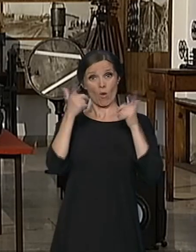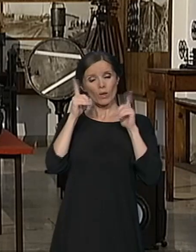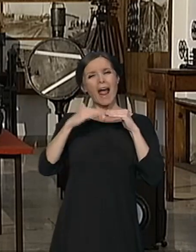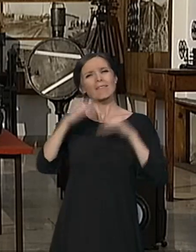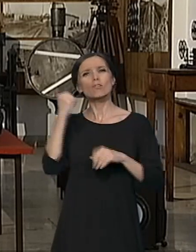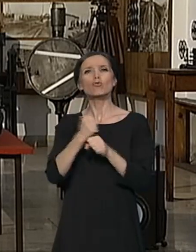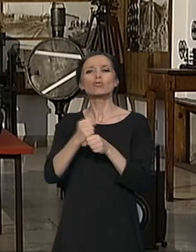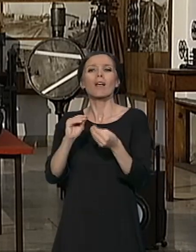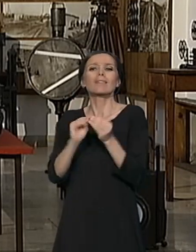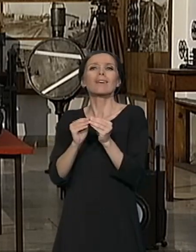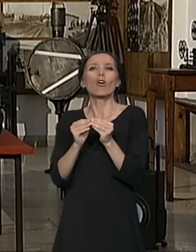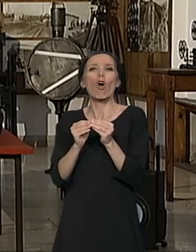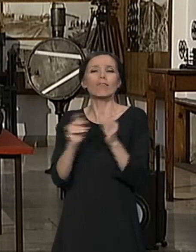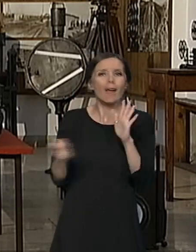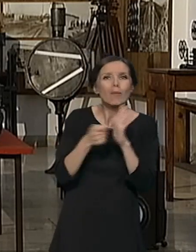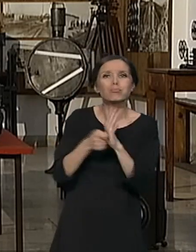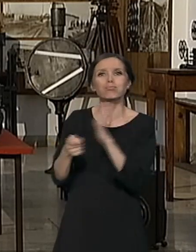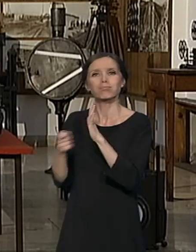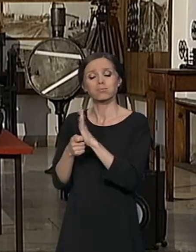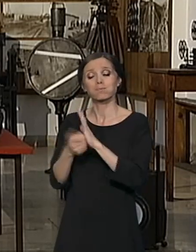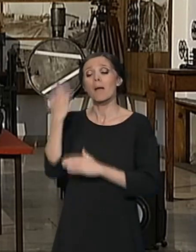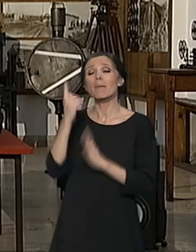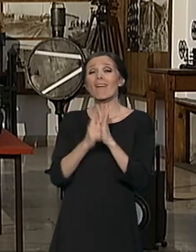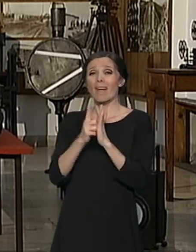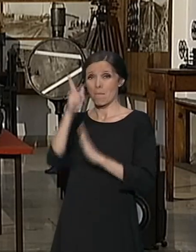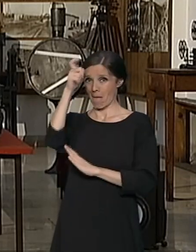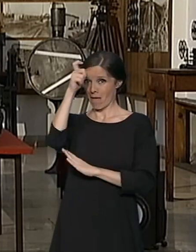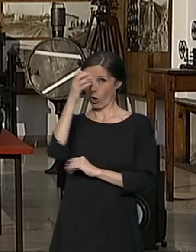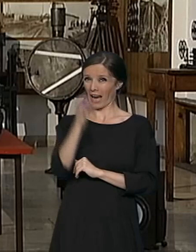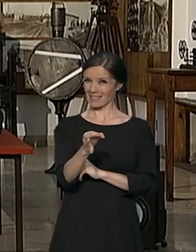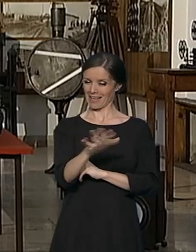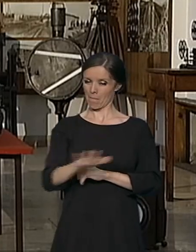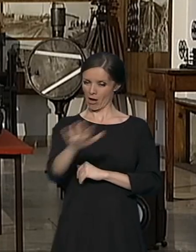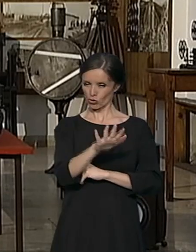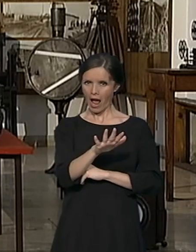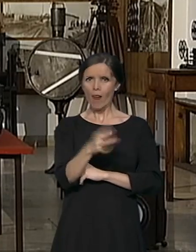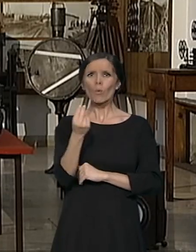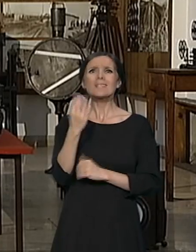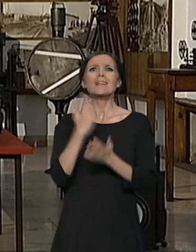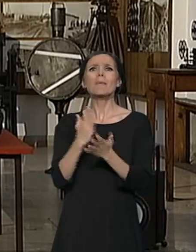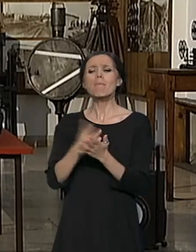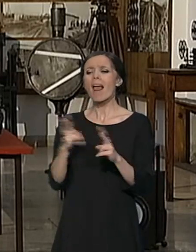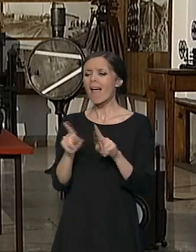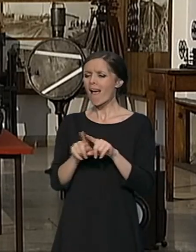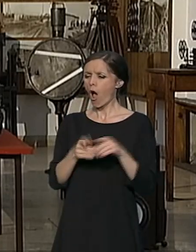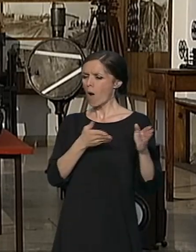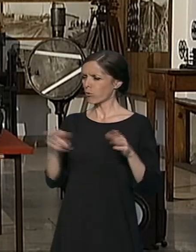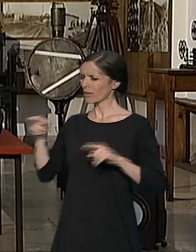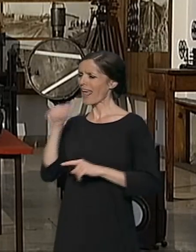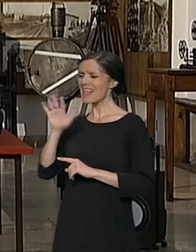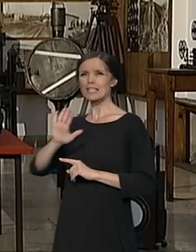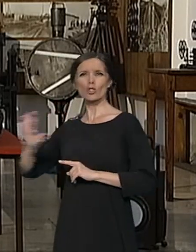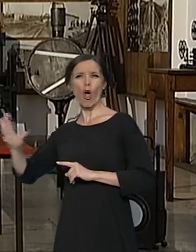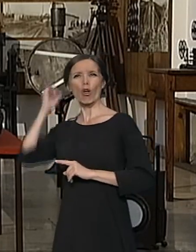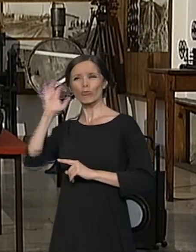je u to vreme, u vreme Beogradskog pašaluka, Srbija bila tranzitna zemlja, za trgovinu istoka i